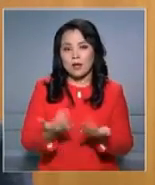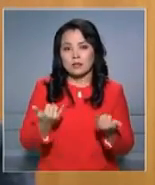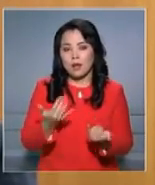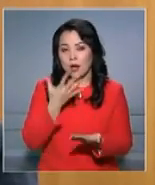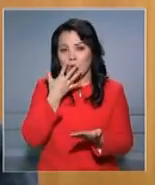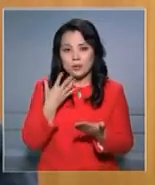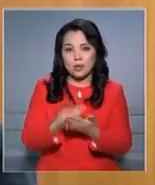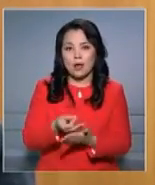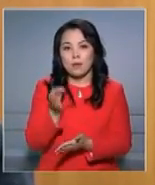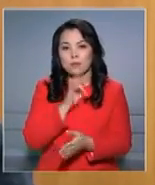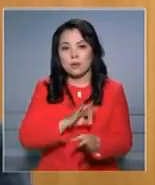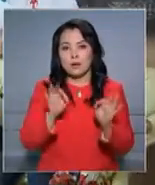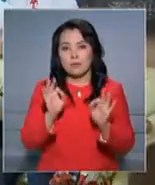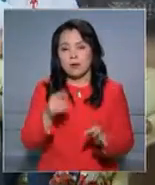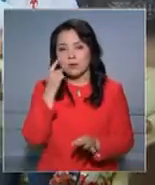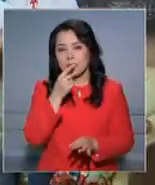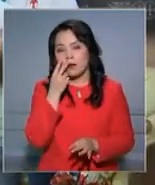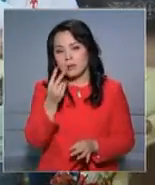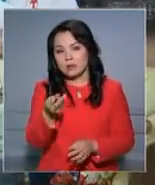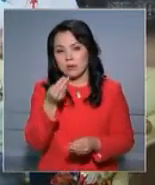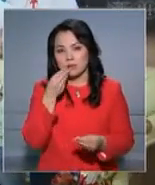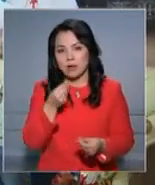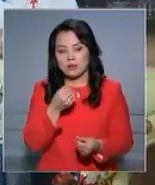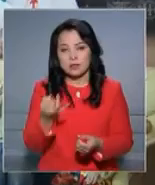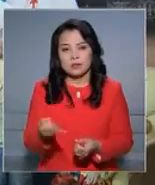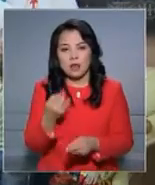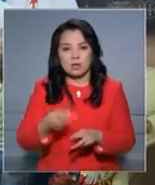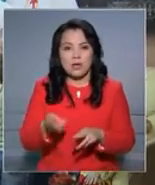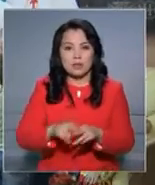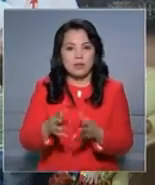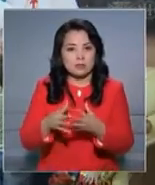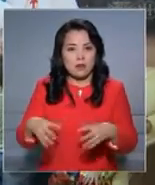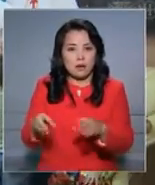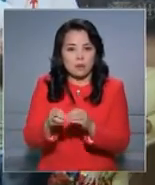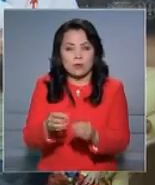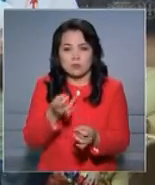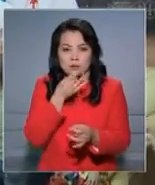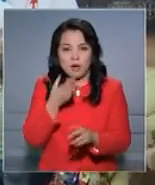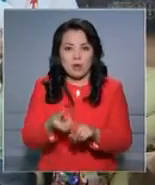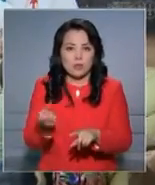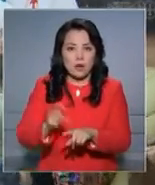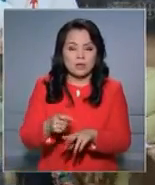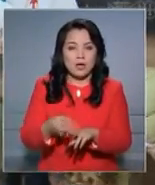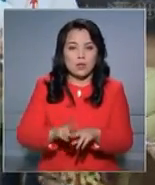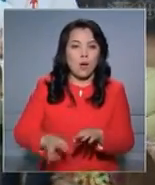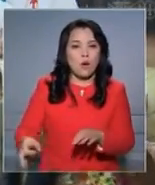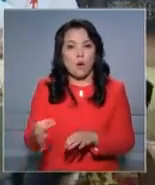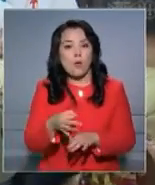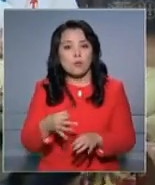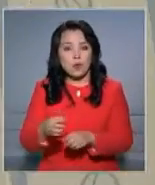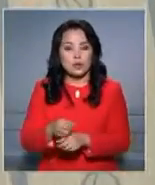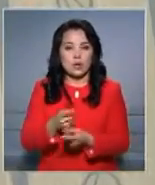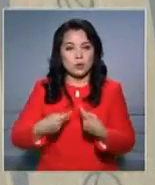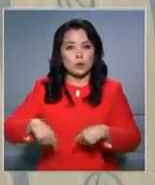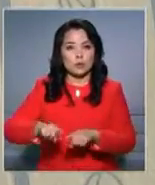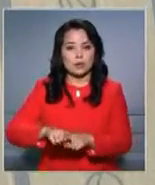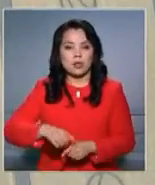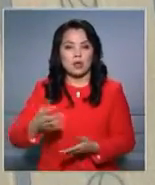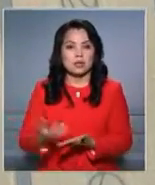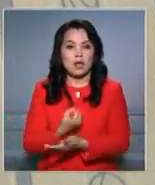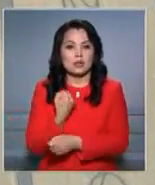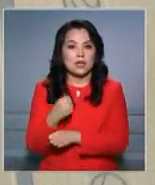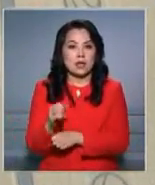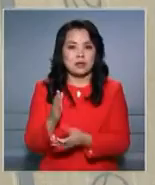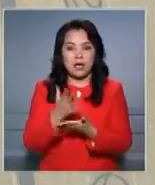ұтымды ойлармен көзге түседі. Биыл Әміреновтер әулеті мерейлі отбасы байқауының облыстық турында үздік танылды. Республика бойынша да